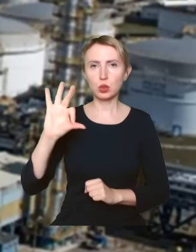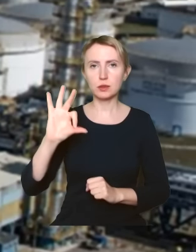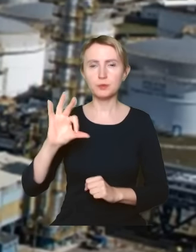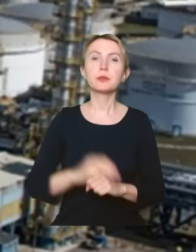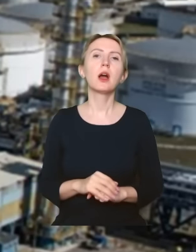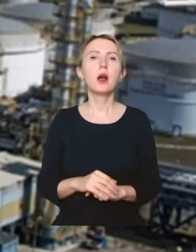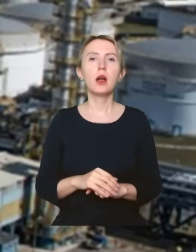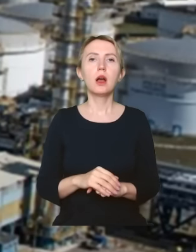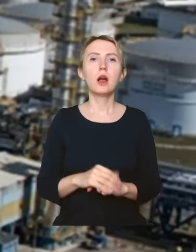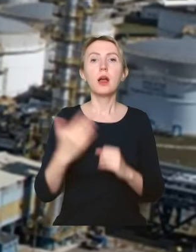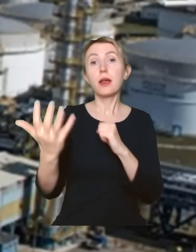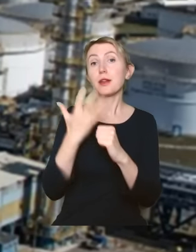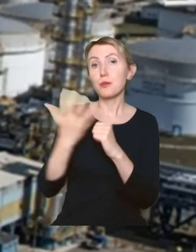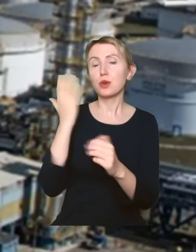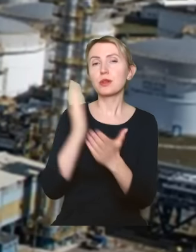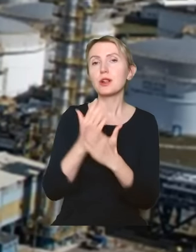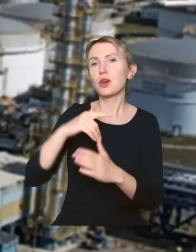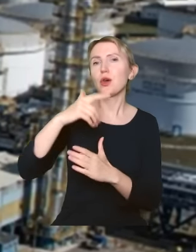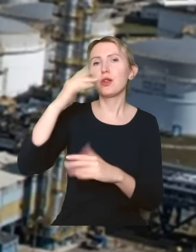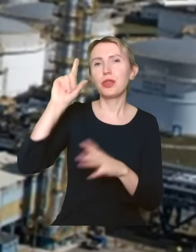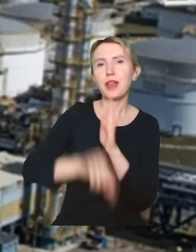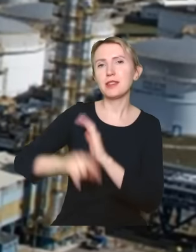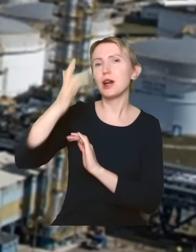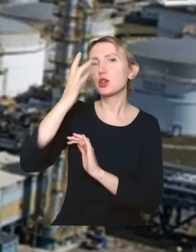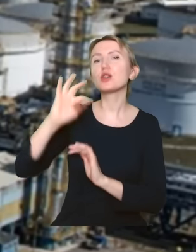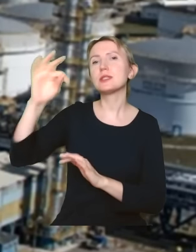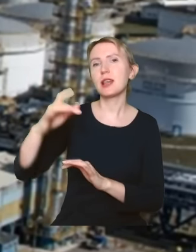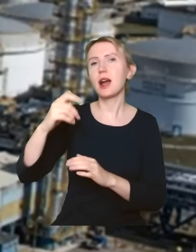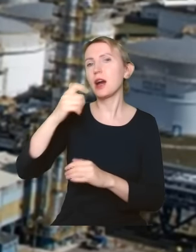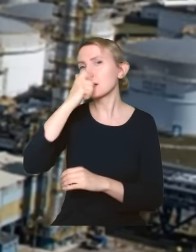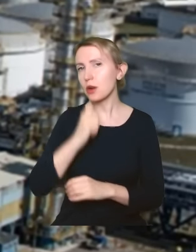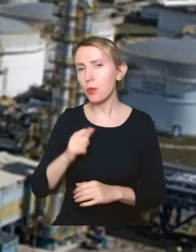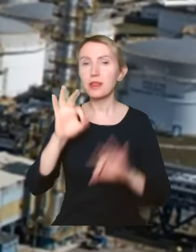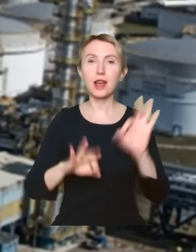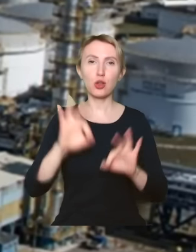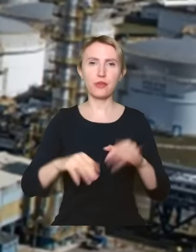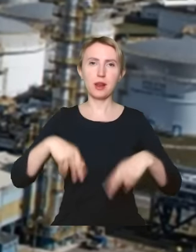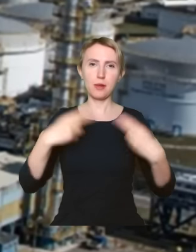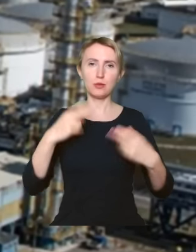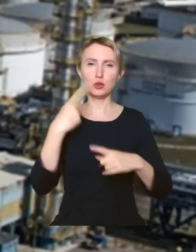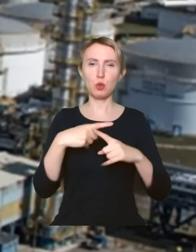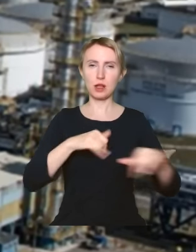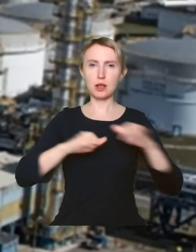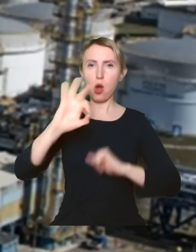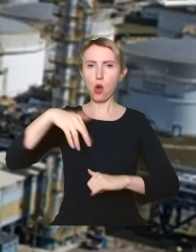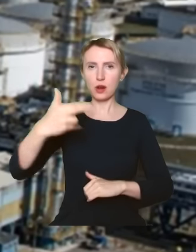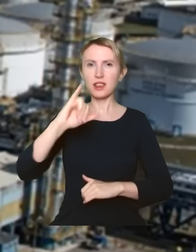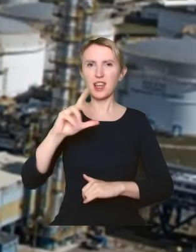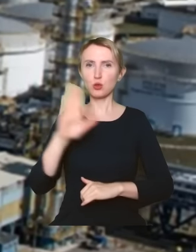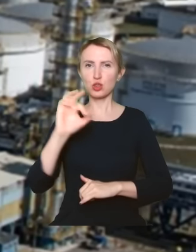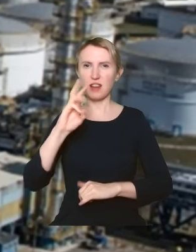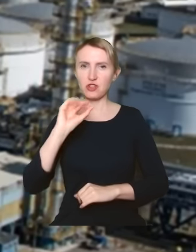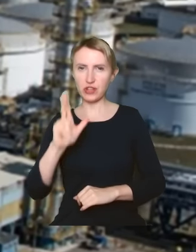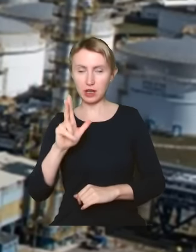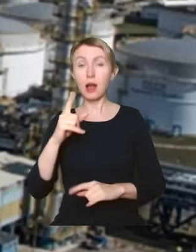zakładając import wyłącznie taniej rosyjskiej ropy. Mówił na konferencji prasowej członek zarządu Orlenu Janusz Szewczak.